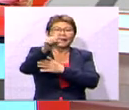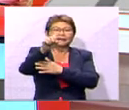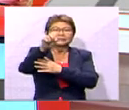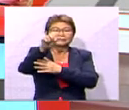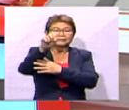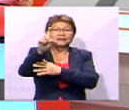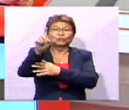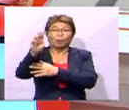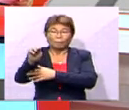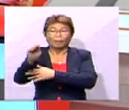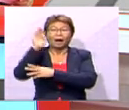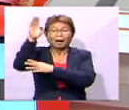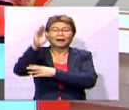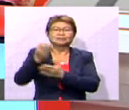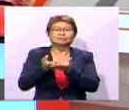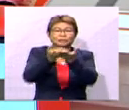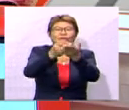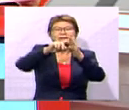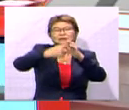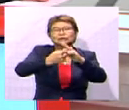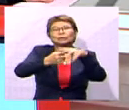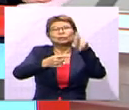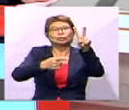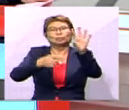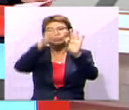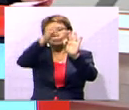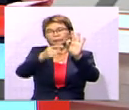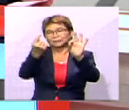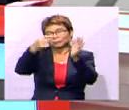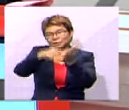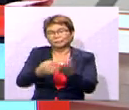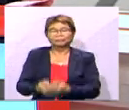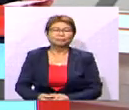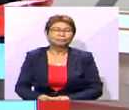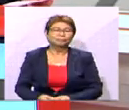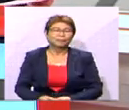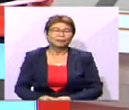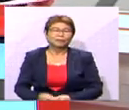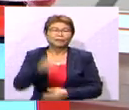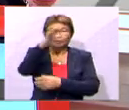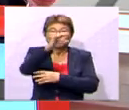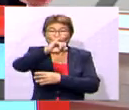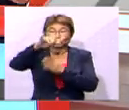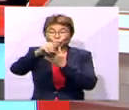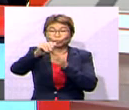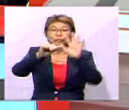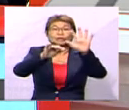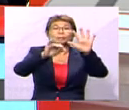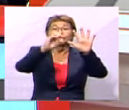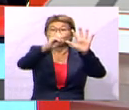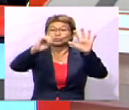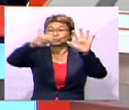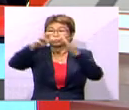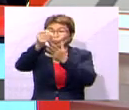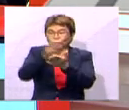as1m yang akan ditawarkan bermula 29 Januari ini selain itu sebanyak 500 juta unit as1m